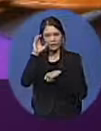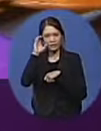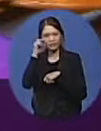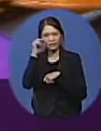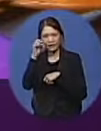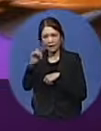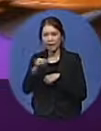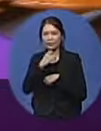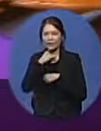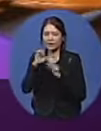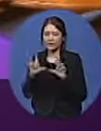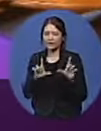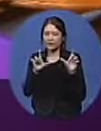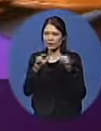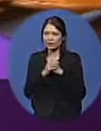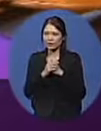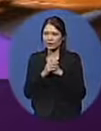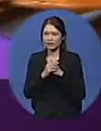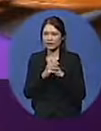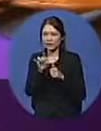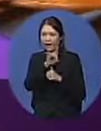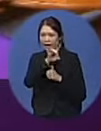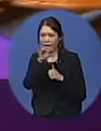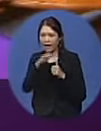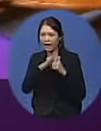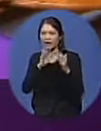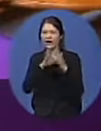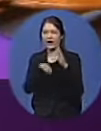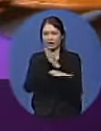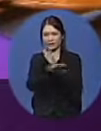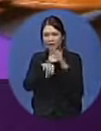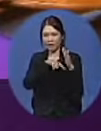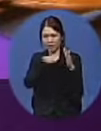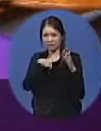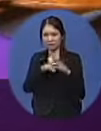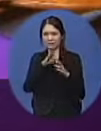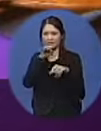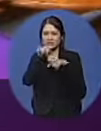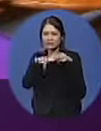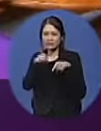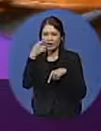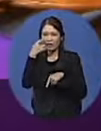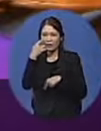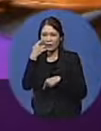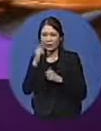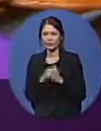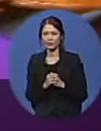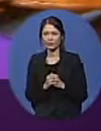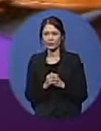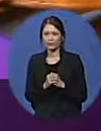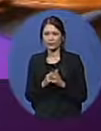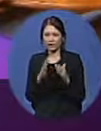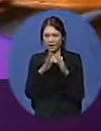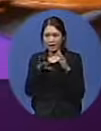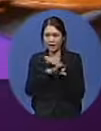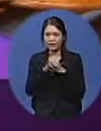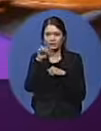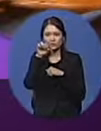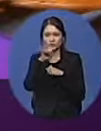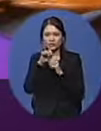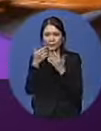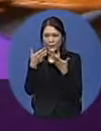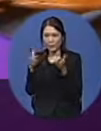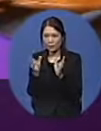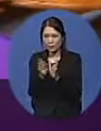사모하는 그러한 생활을 우선 각 가정에서부터 실천해 보는 것은 어떨런지요. 가정이나 취미